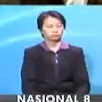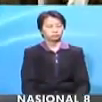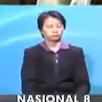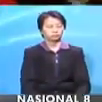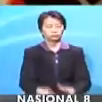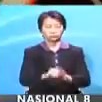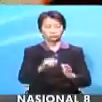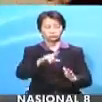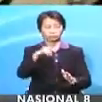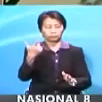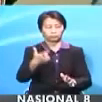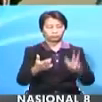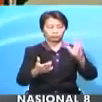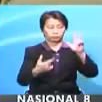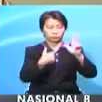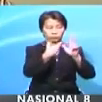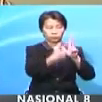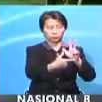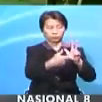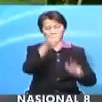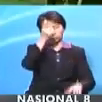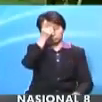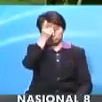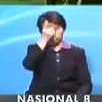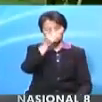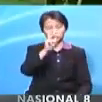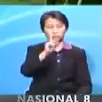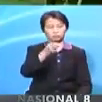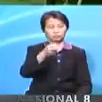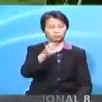saya mengusulkan tiga aspek tersebut